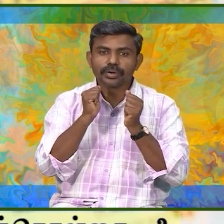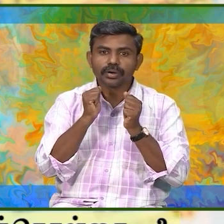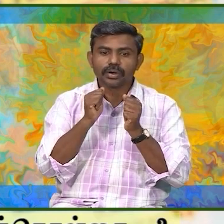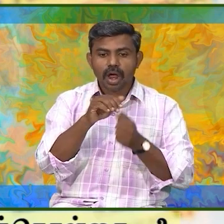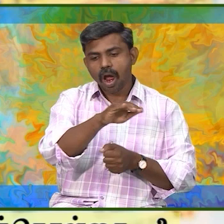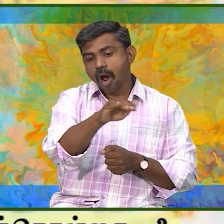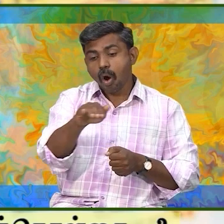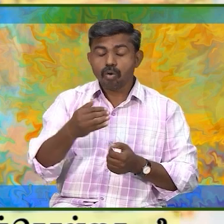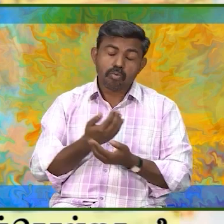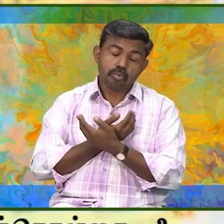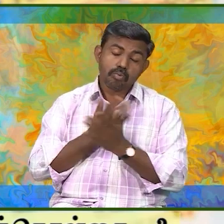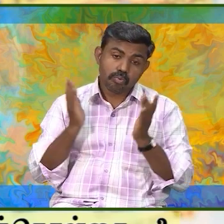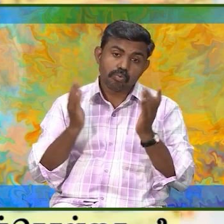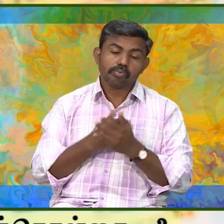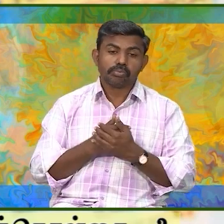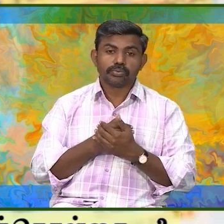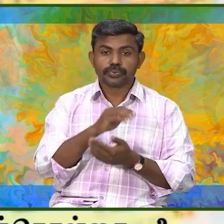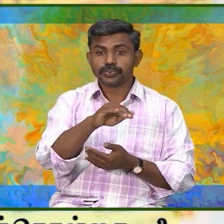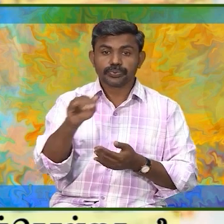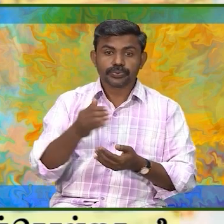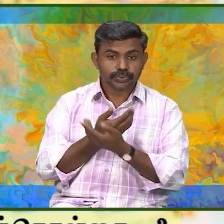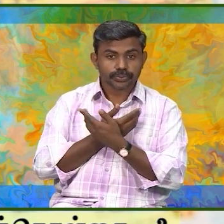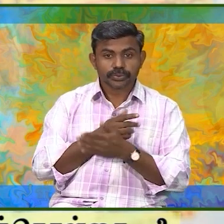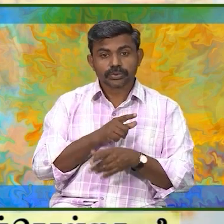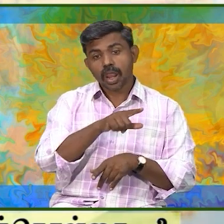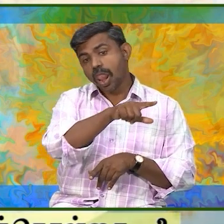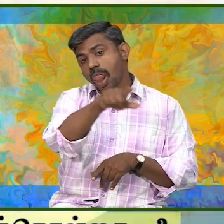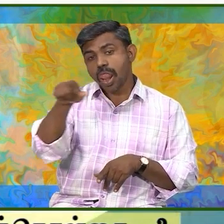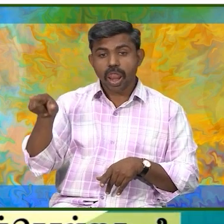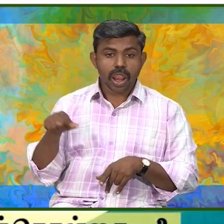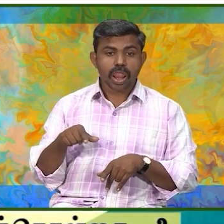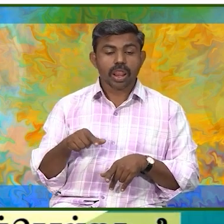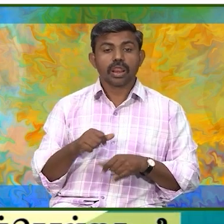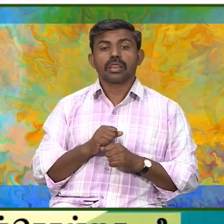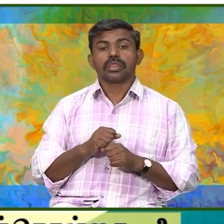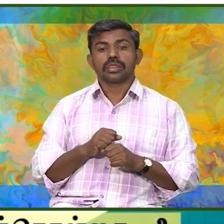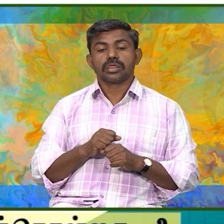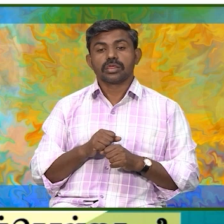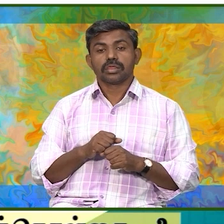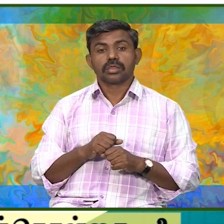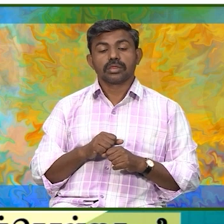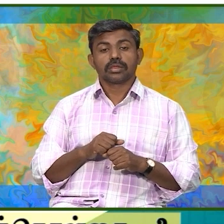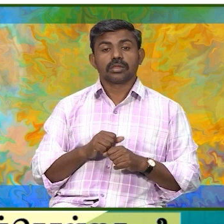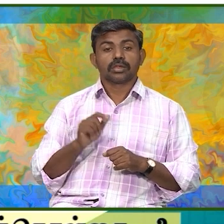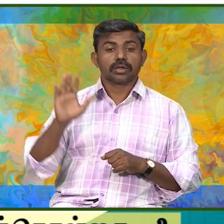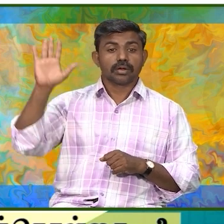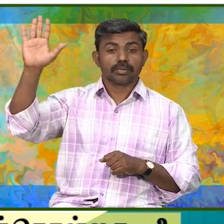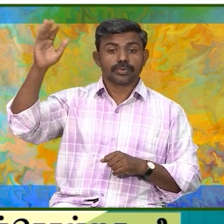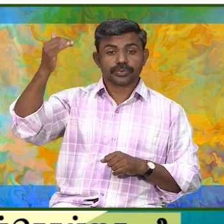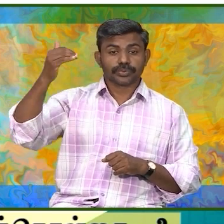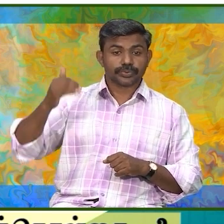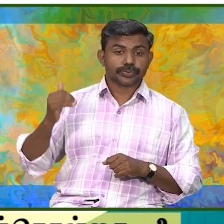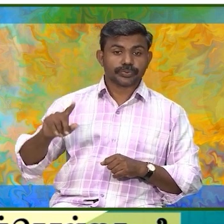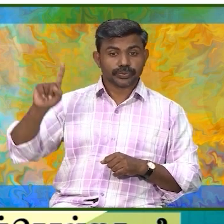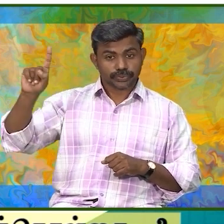அவர் குழந்தைகள்கிட்ட அன்பாக இருந்தார். அவர் குழந்தைகள்கிட்ட மட்டுமா அன்பாக இருந்தார் கிடையாது, நாட்டினுடைய பஞ்சசீல கொள்கையை